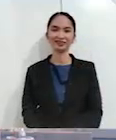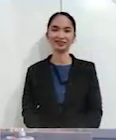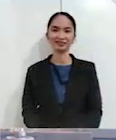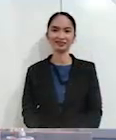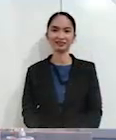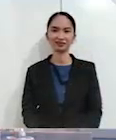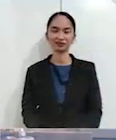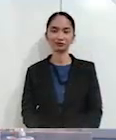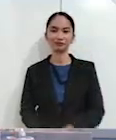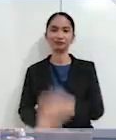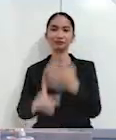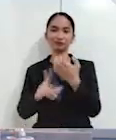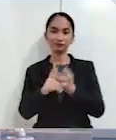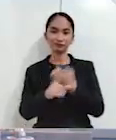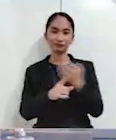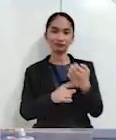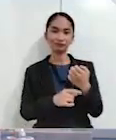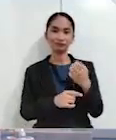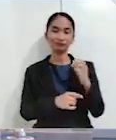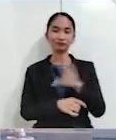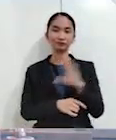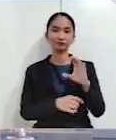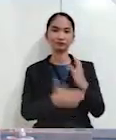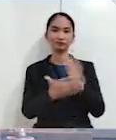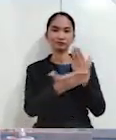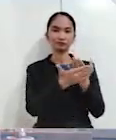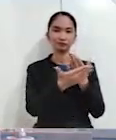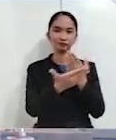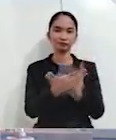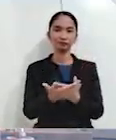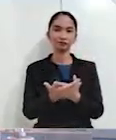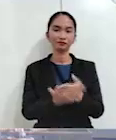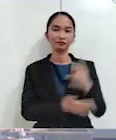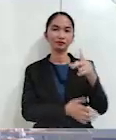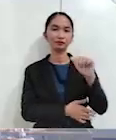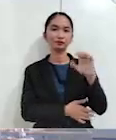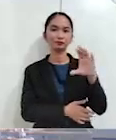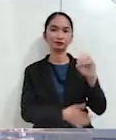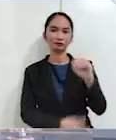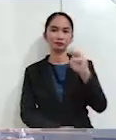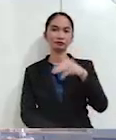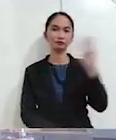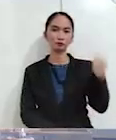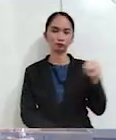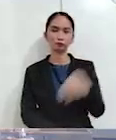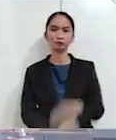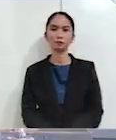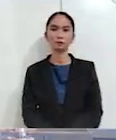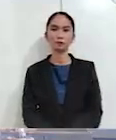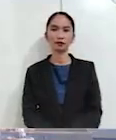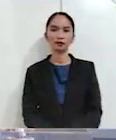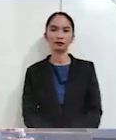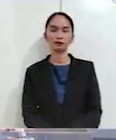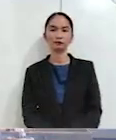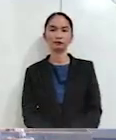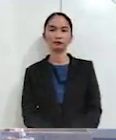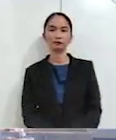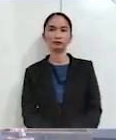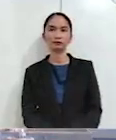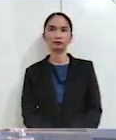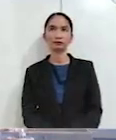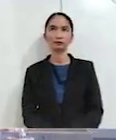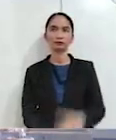taong dinarayo tuwing magpapasko ang Merced Street sa Paco, Maynila. Mala Christmas Wonderland ito sa nagagandahang pailaw